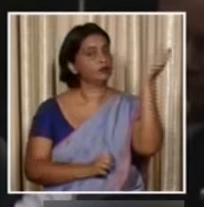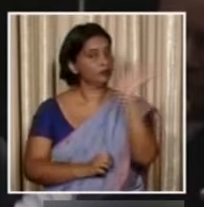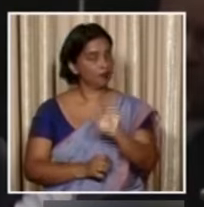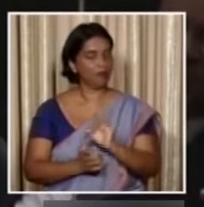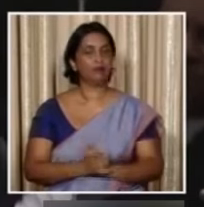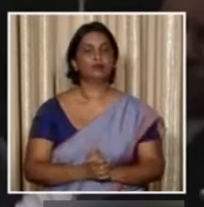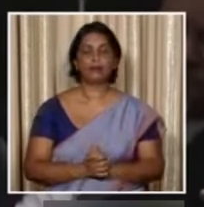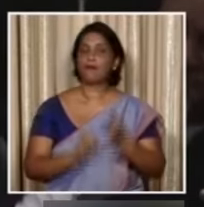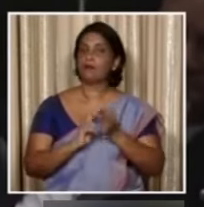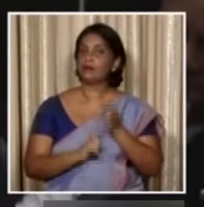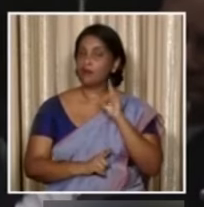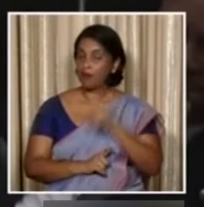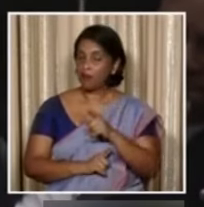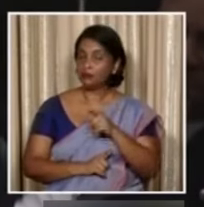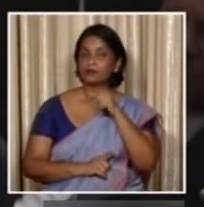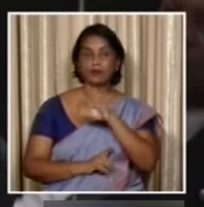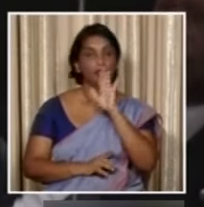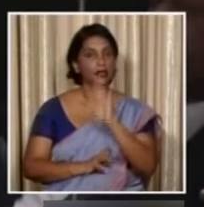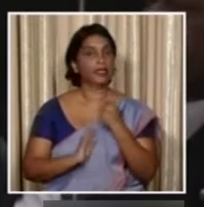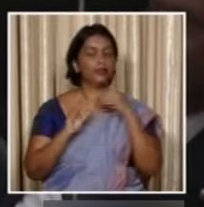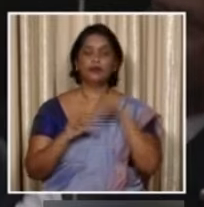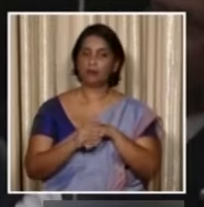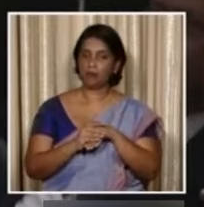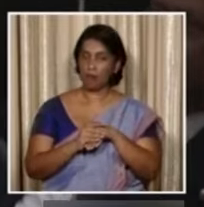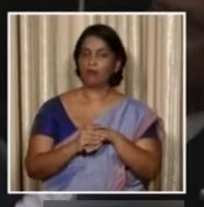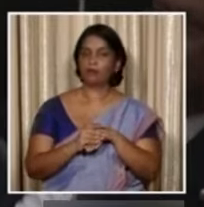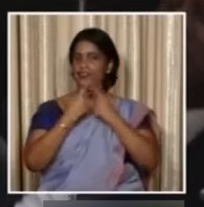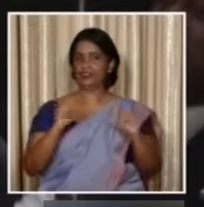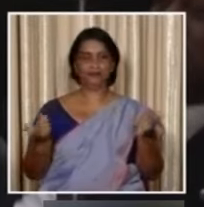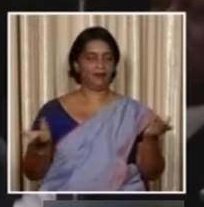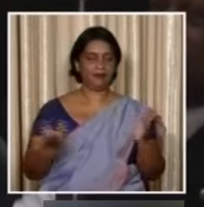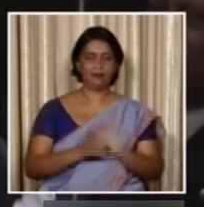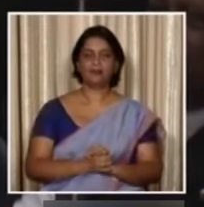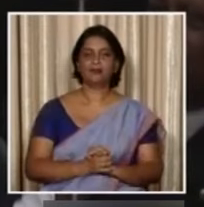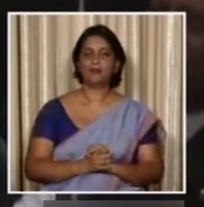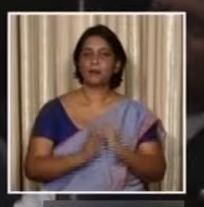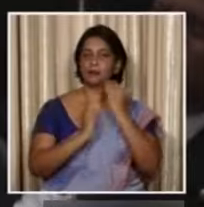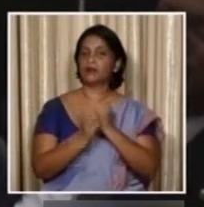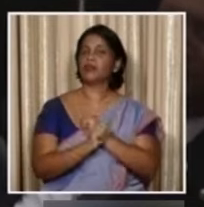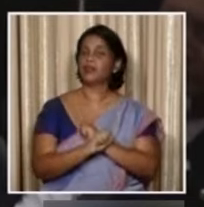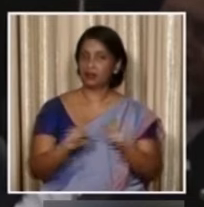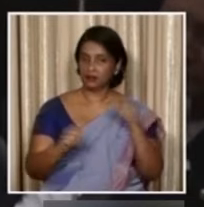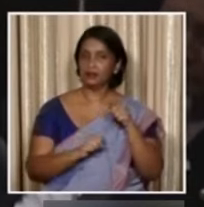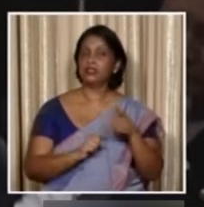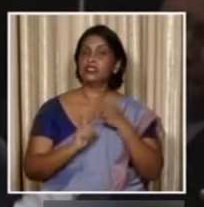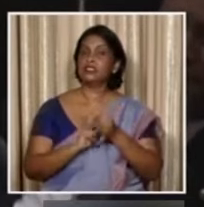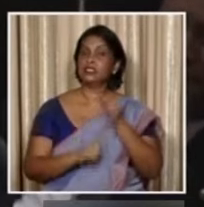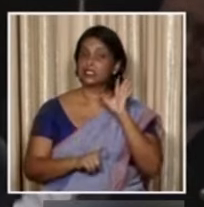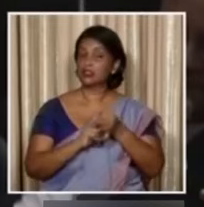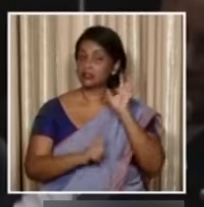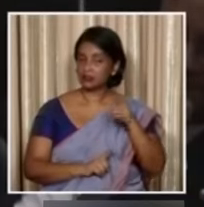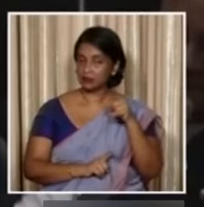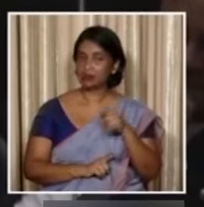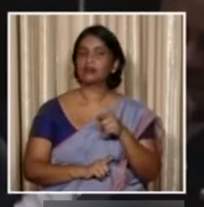සඳහා ජනාධිපතිවරයාට පවතින නීතිය තුළ ප්‍රතිපාදන නොමැත. ප්‍රතිපාදන නොමැති බැවින් ජනාධිපතිවරයා